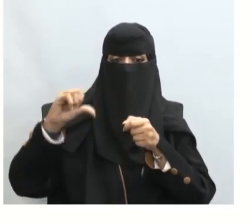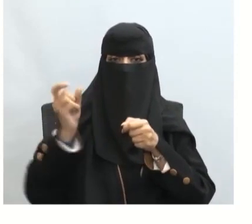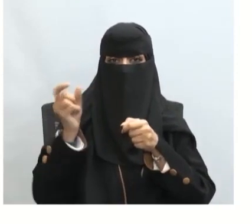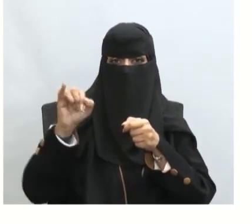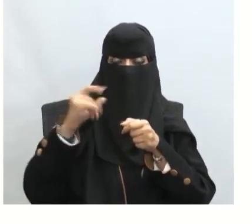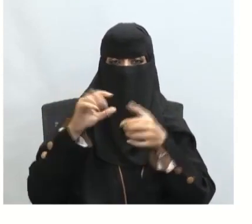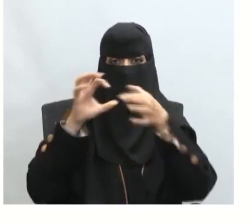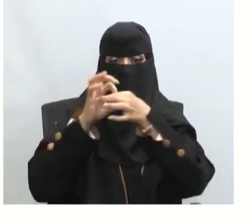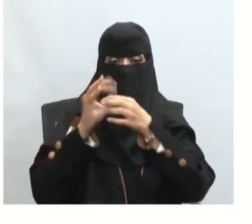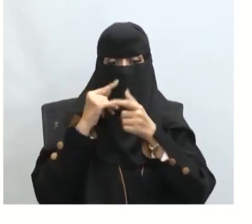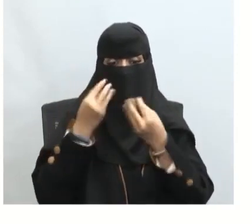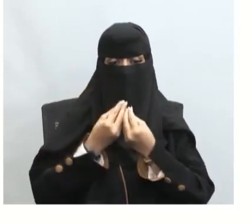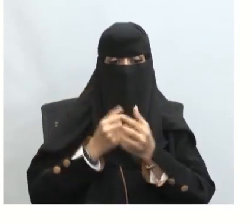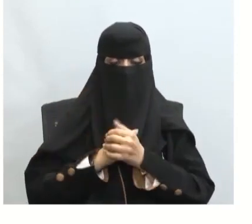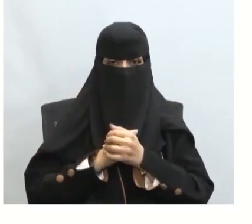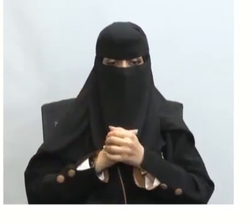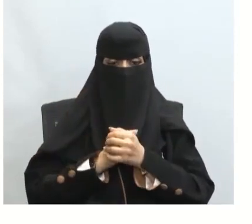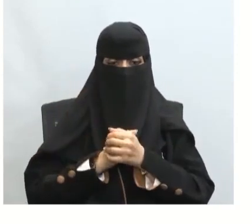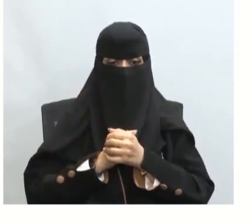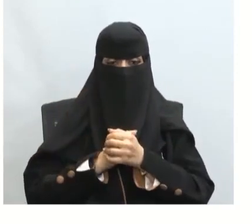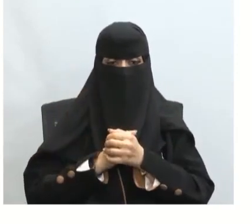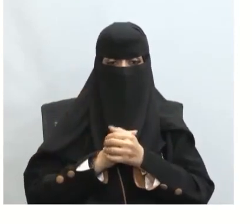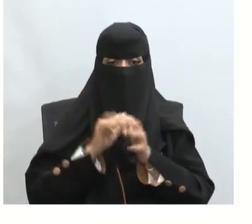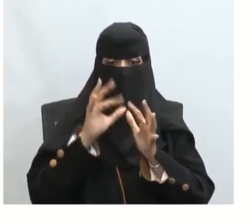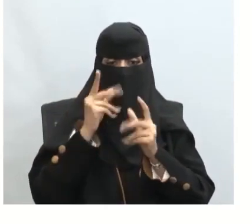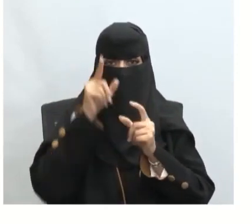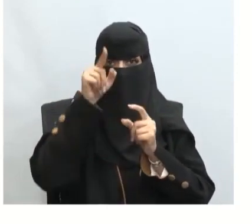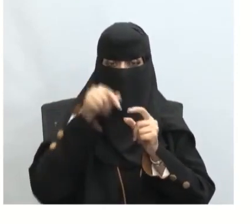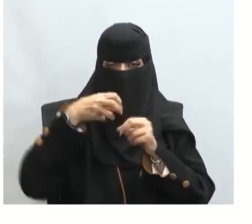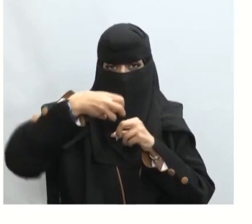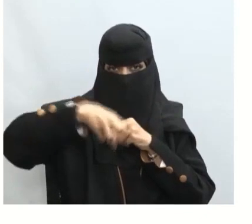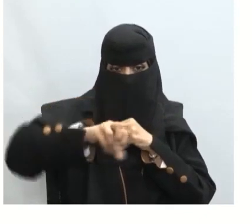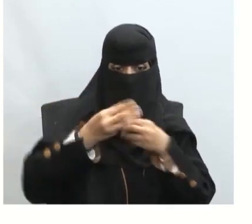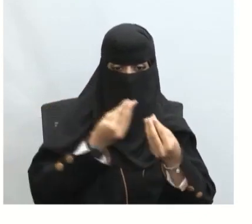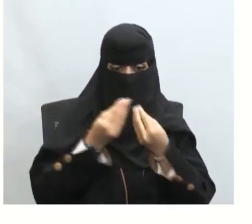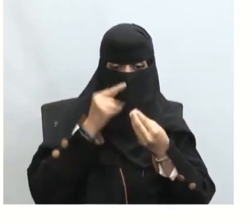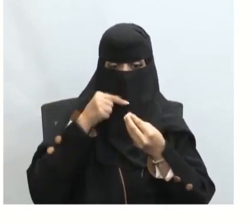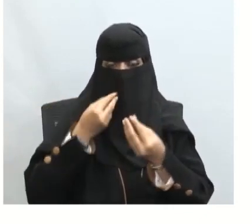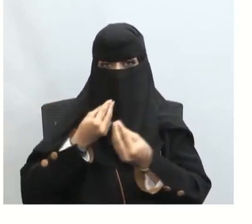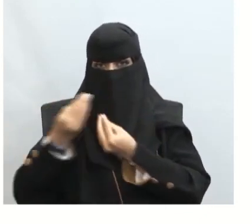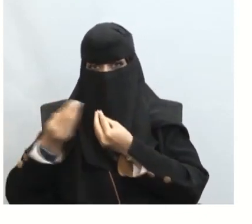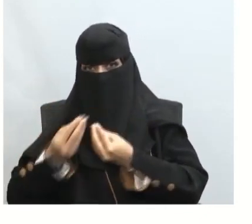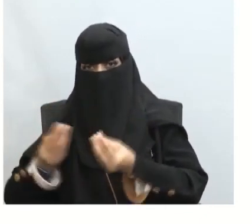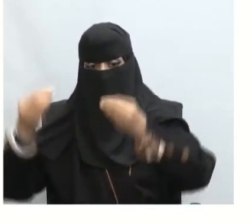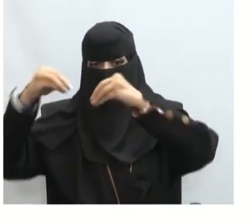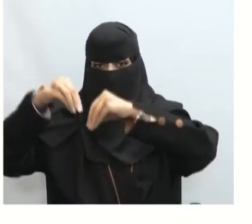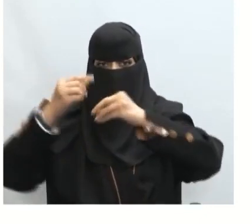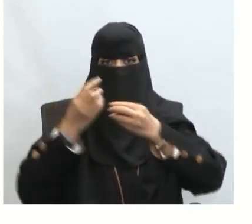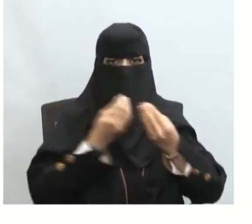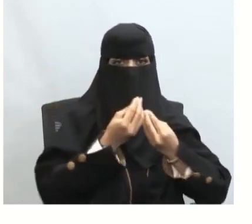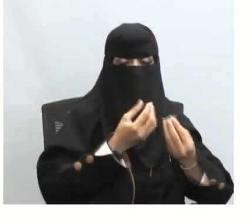ترابط الموني مرات معا ما تصنيف التفاعلات في البلمره تفاعلات